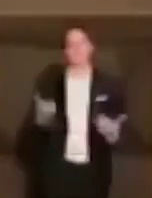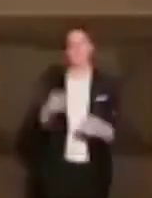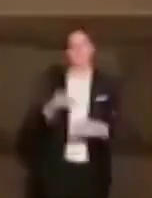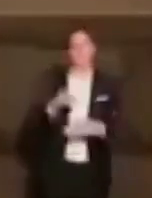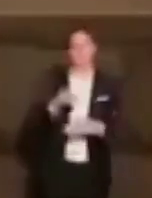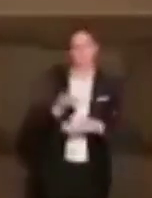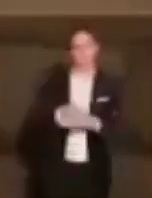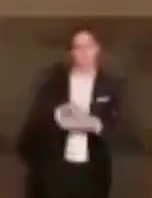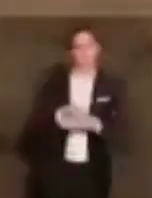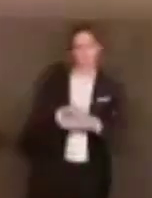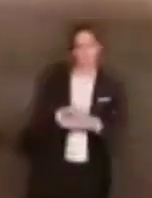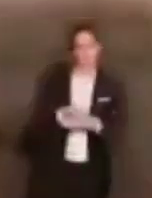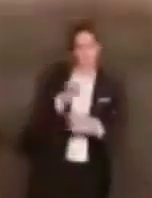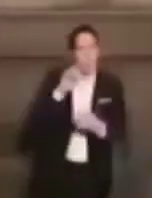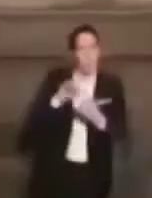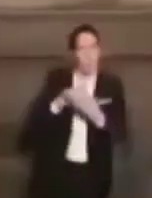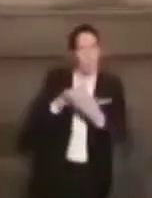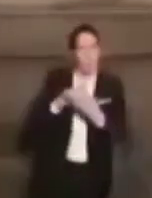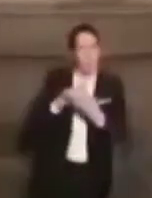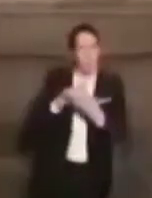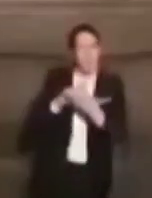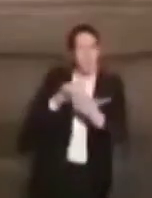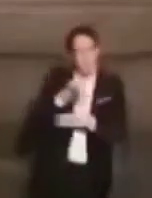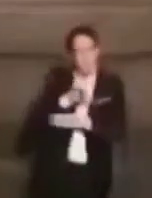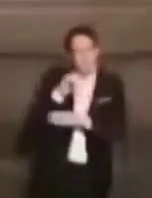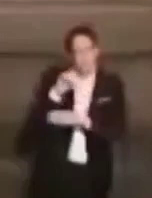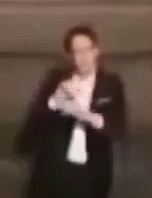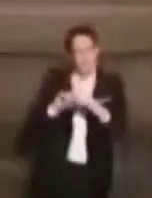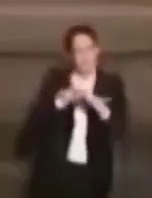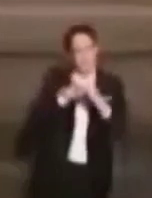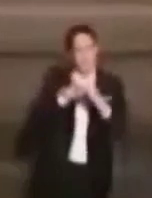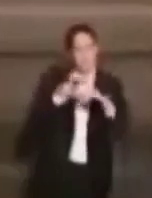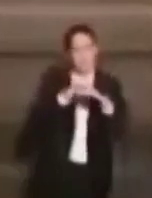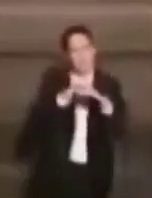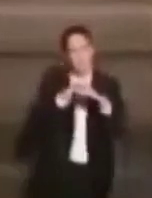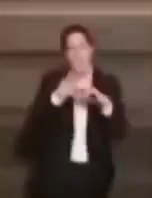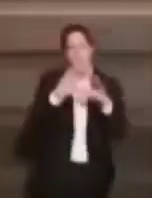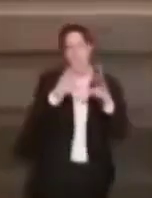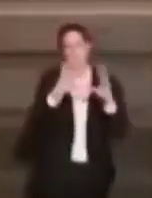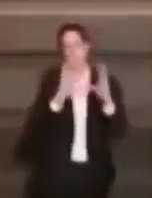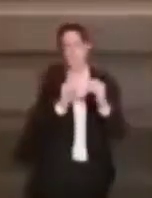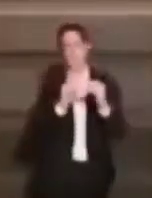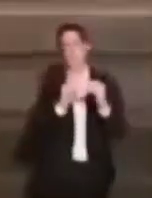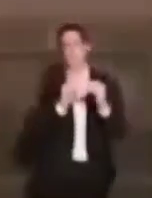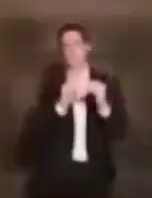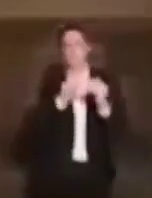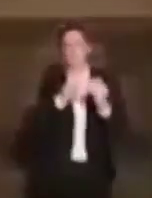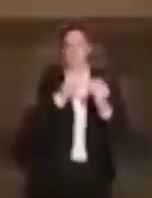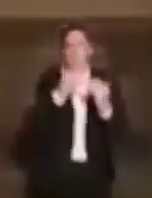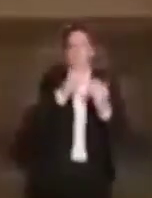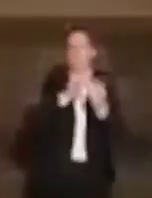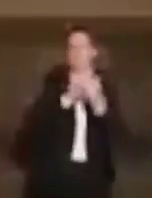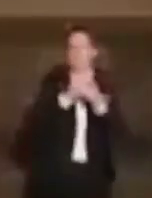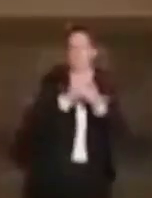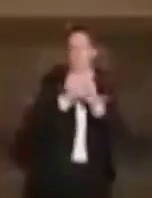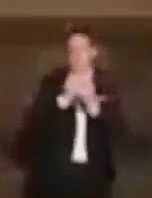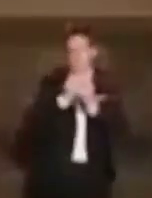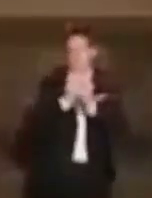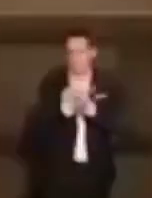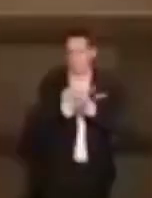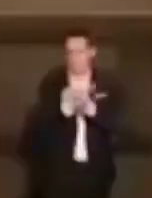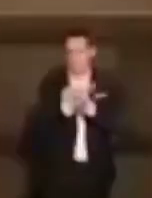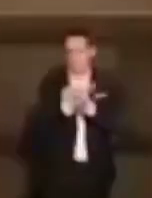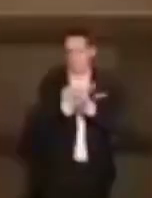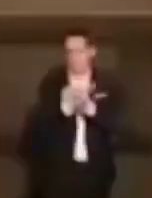خانم ها و آقایان، من نمی دانم چطور و با چه کلماتی غم و ناراحتی خود را بیان